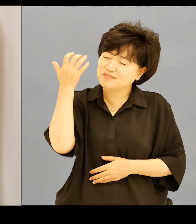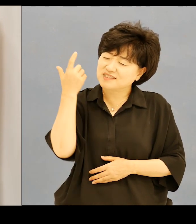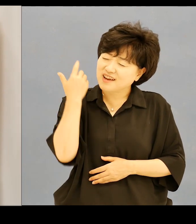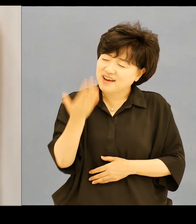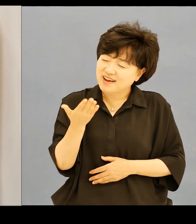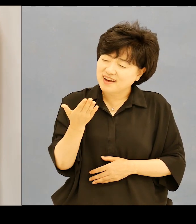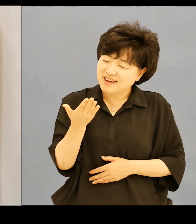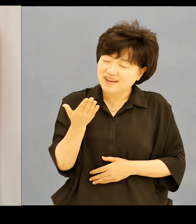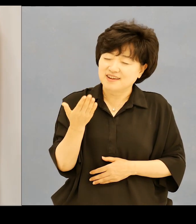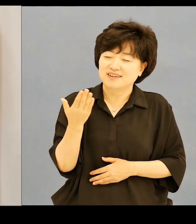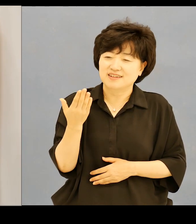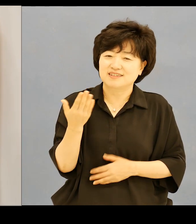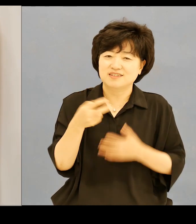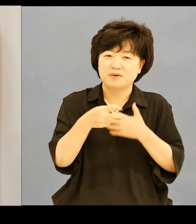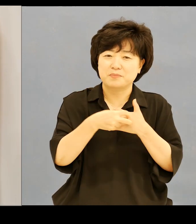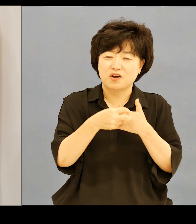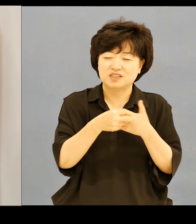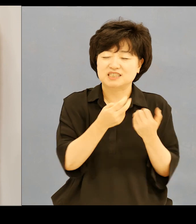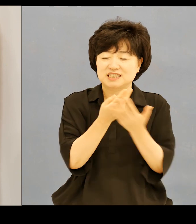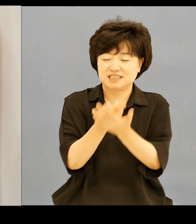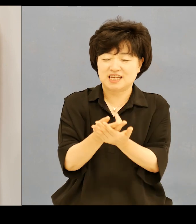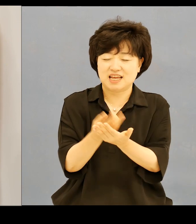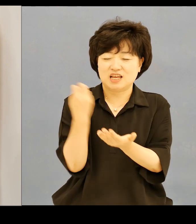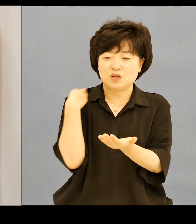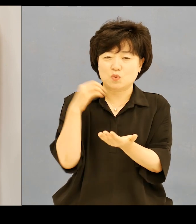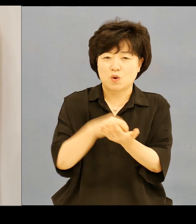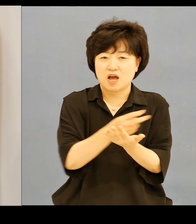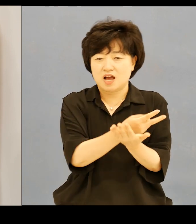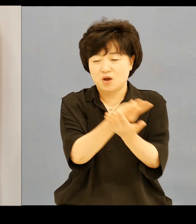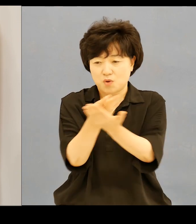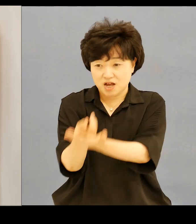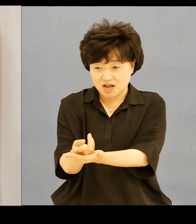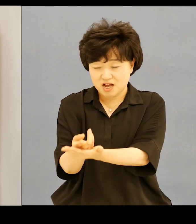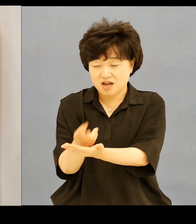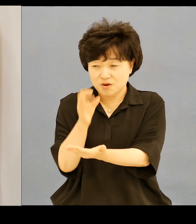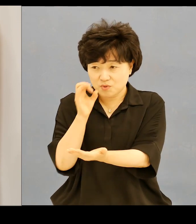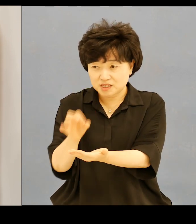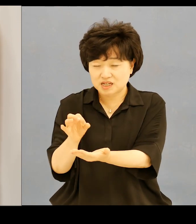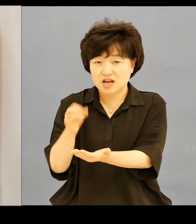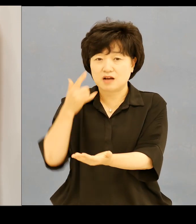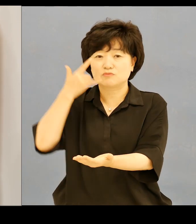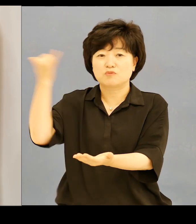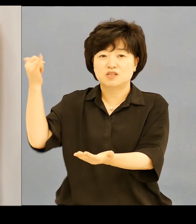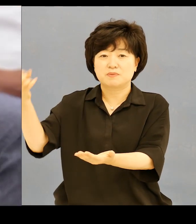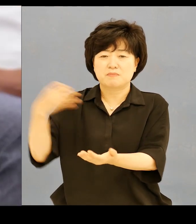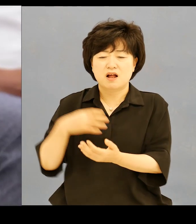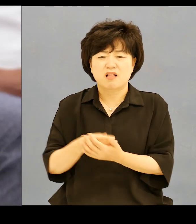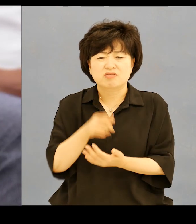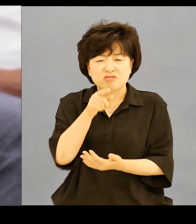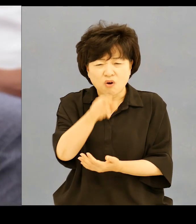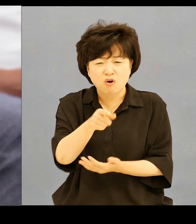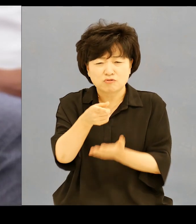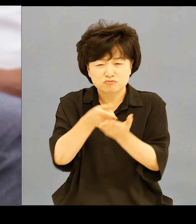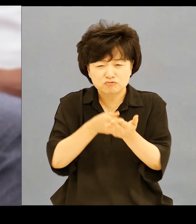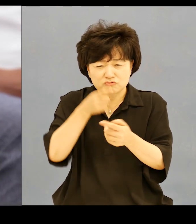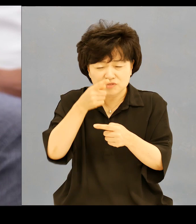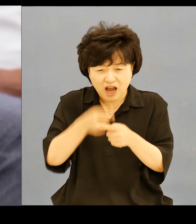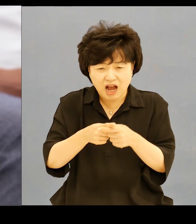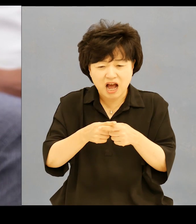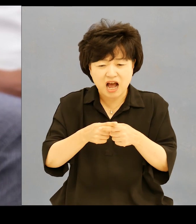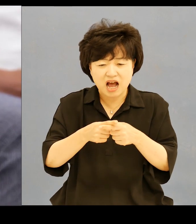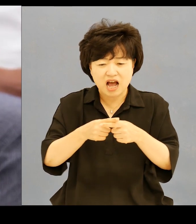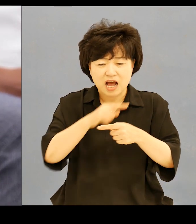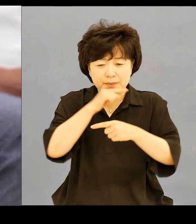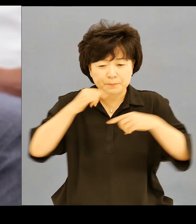했는데 병실에 돌아와서 이제 부모님한테 그 이야기를 드리니까 네가 이제 수술 중간에 이제 혈관이 끊어지고